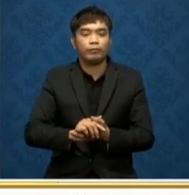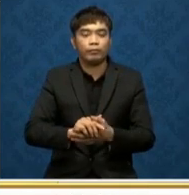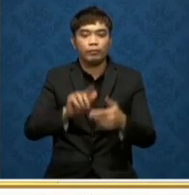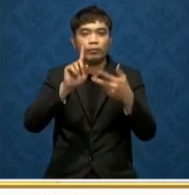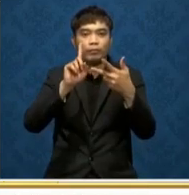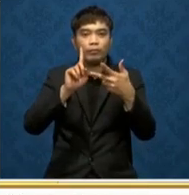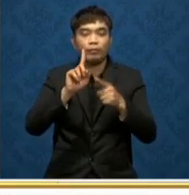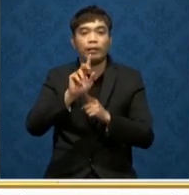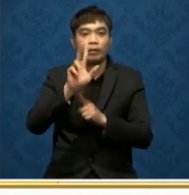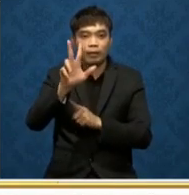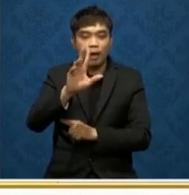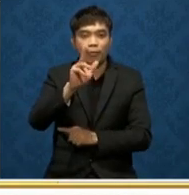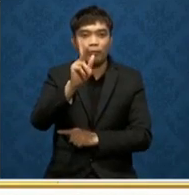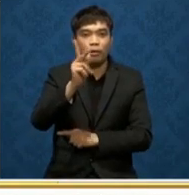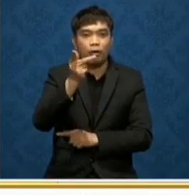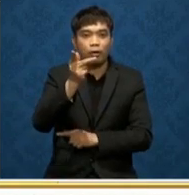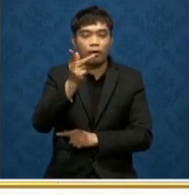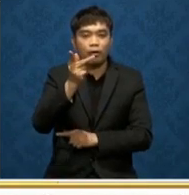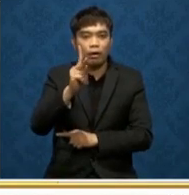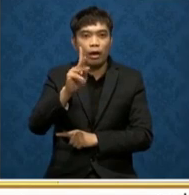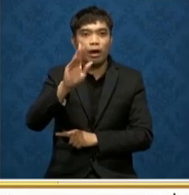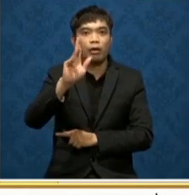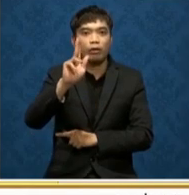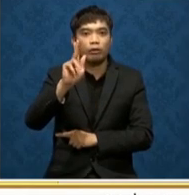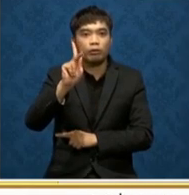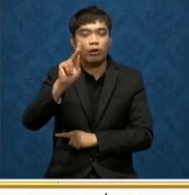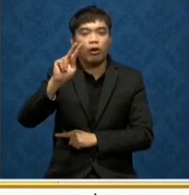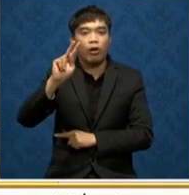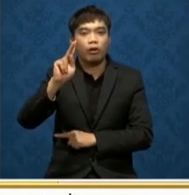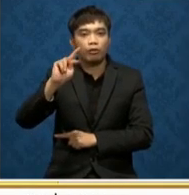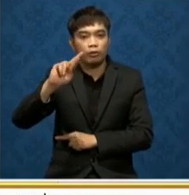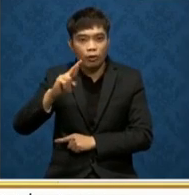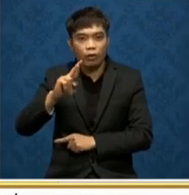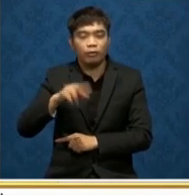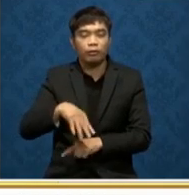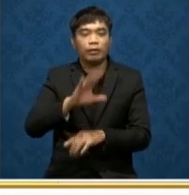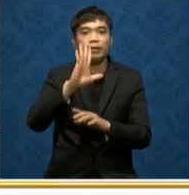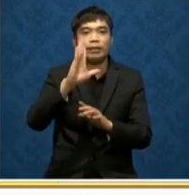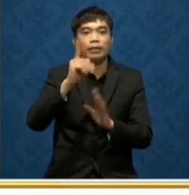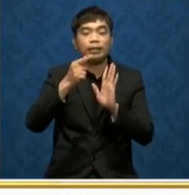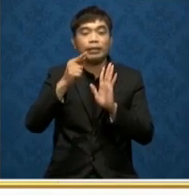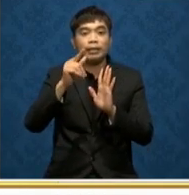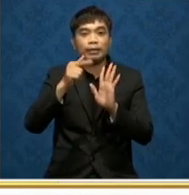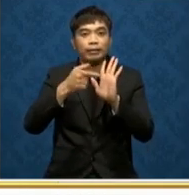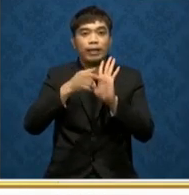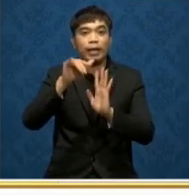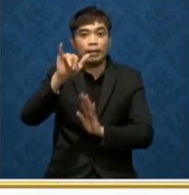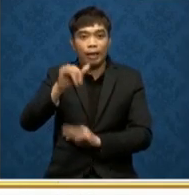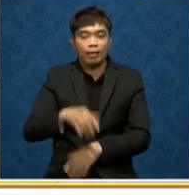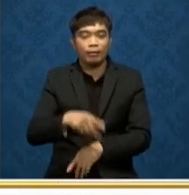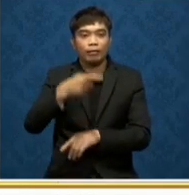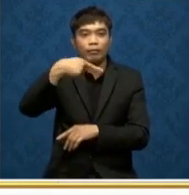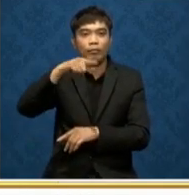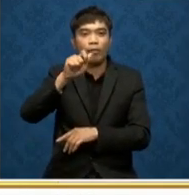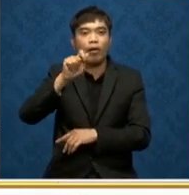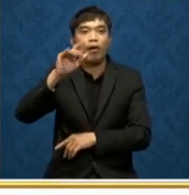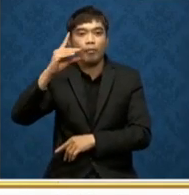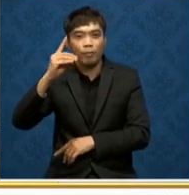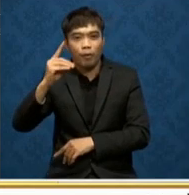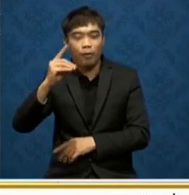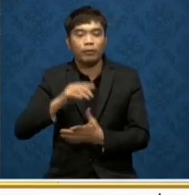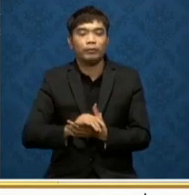นายขจรศรีชวะโนไทย 5. นายชยันเมืองสงฆ์ 6. นายปลอดประสบสุรัสว